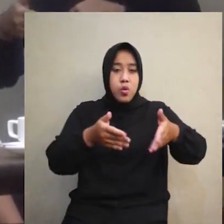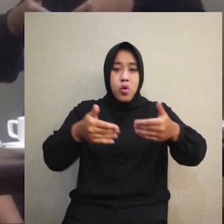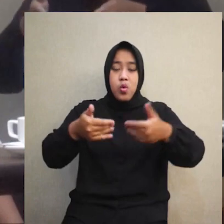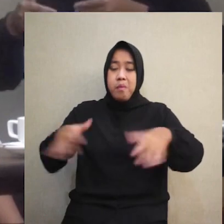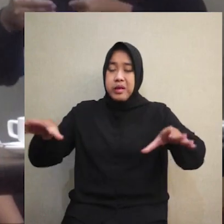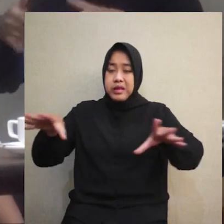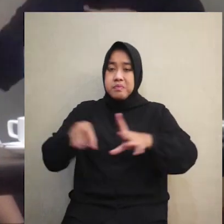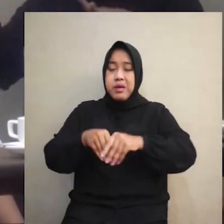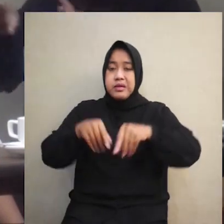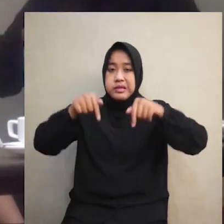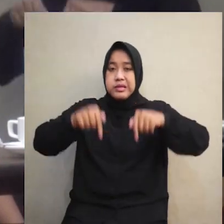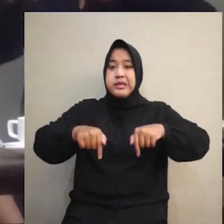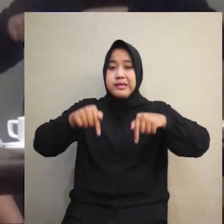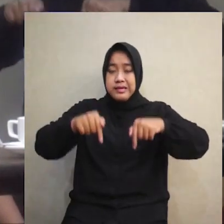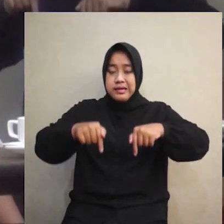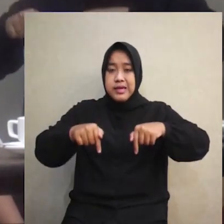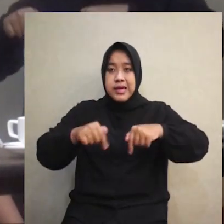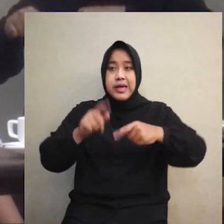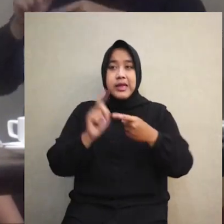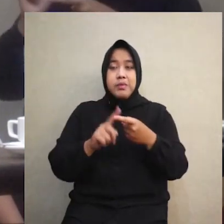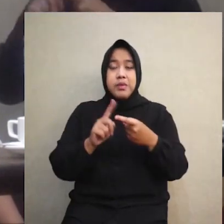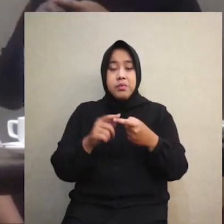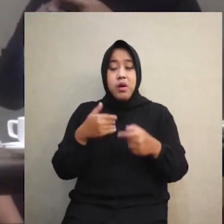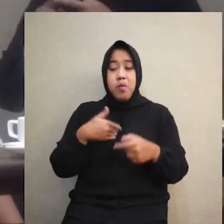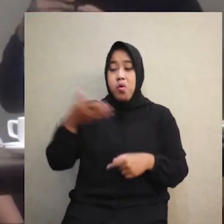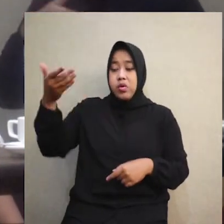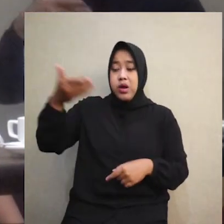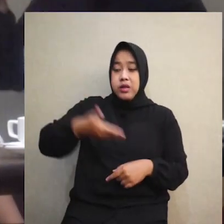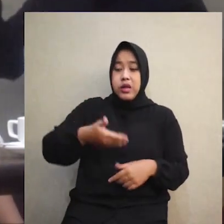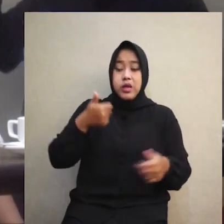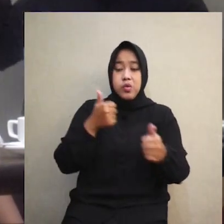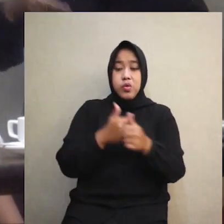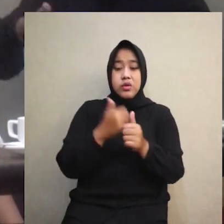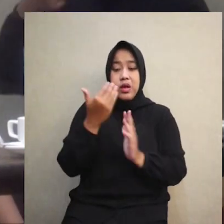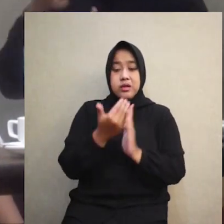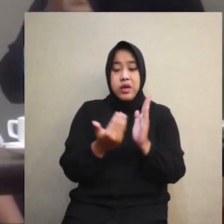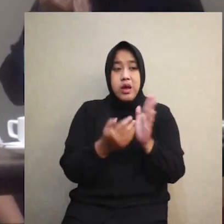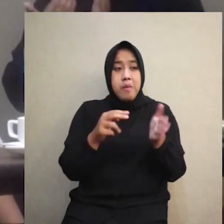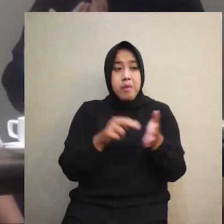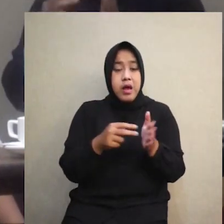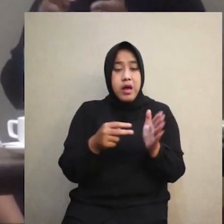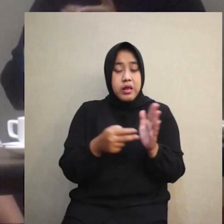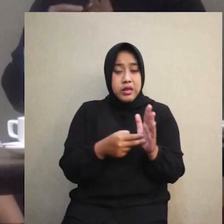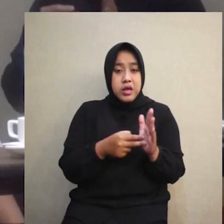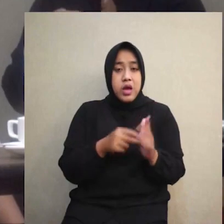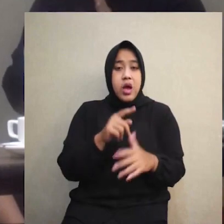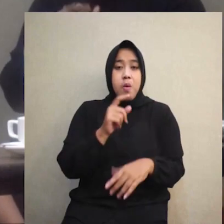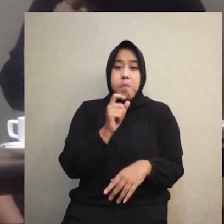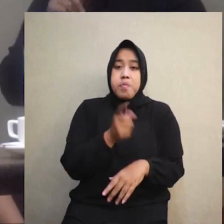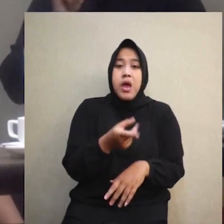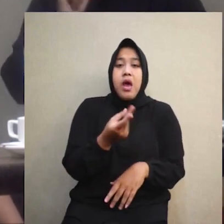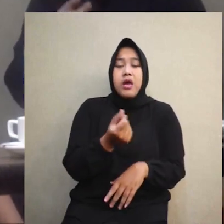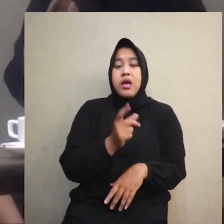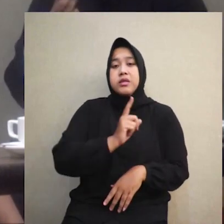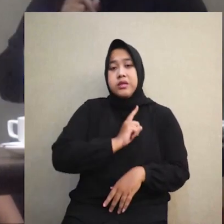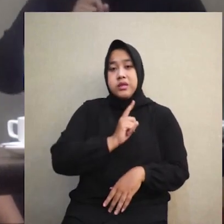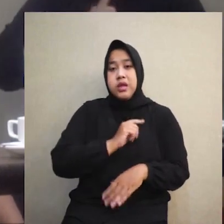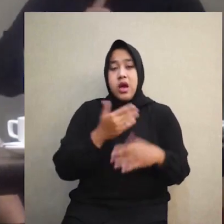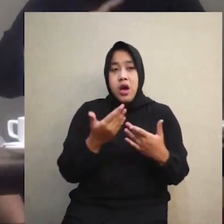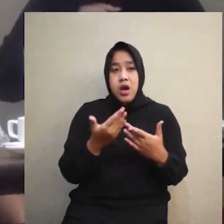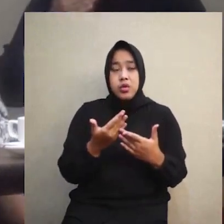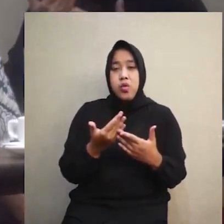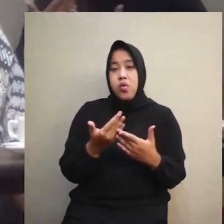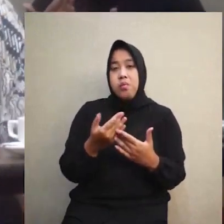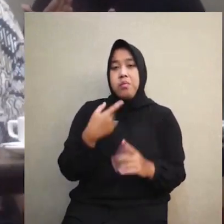itu itu teman-teman kalau mau datang ikut acara ya Berarti mau nggak mau harus biayai sendiri gitu atau malah ngebosi gitu kan